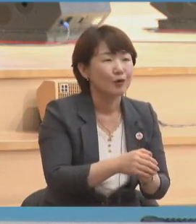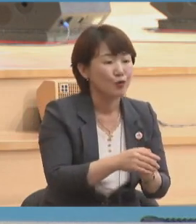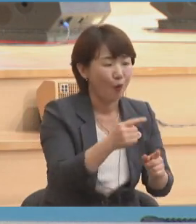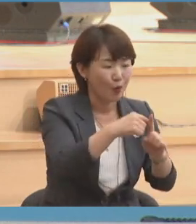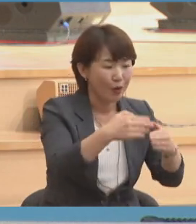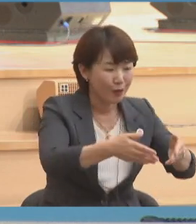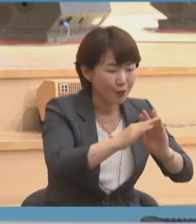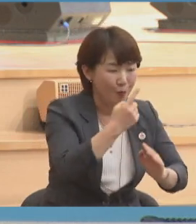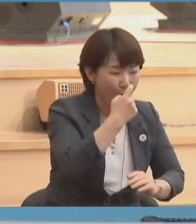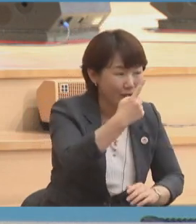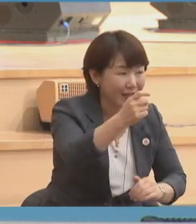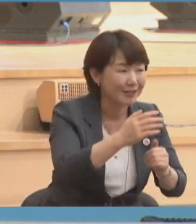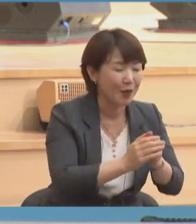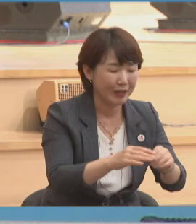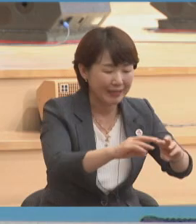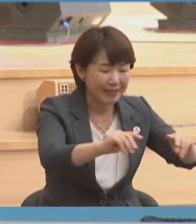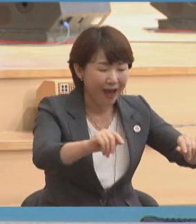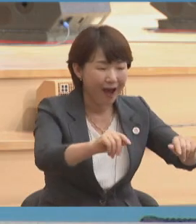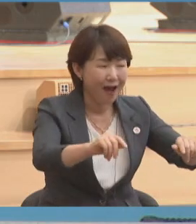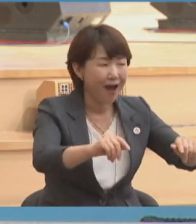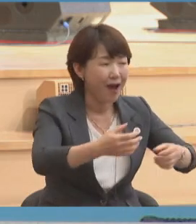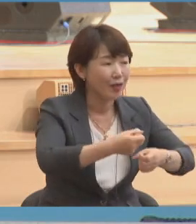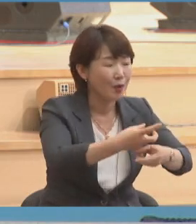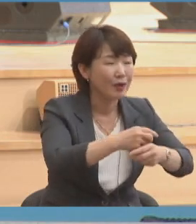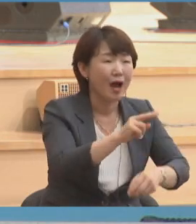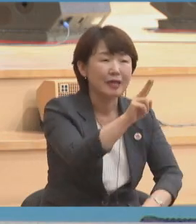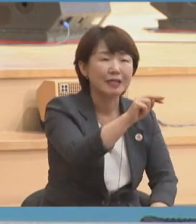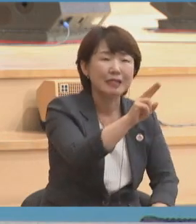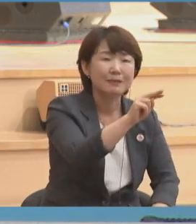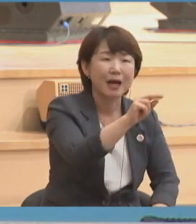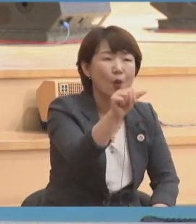건축했어요. 대지 면적이 얼마냐? 2만 5천 평.